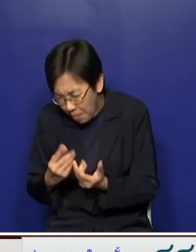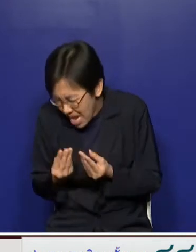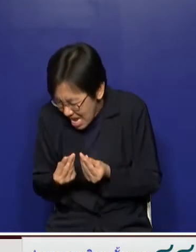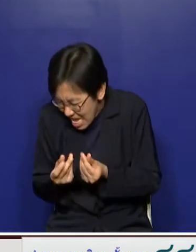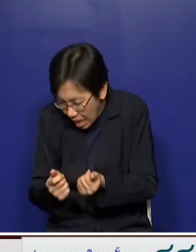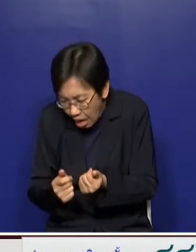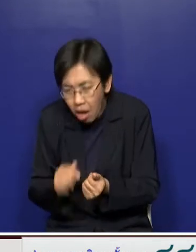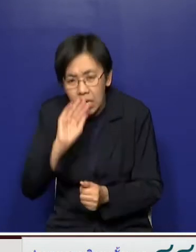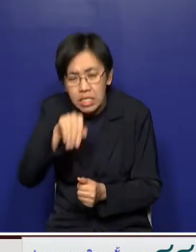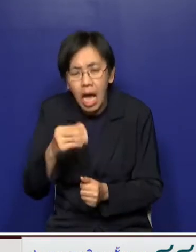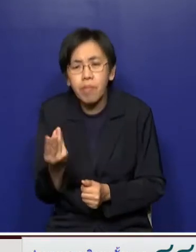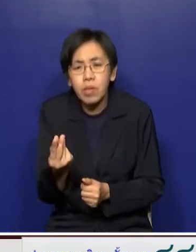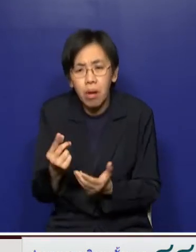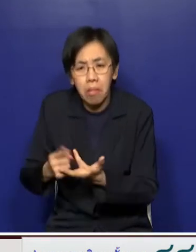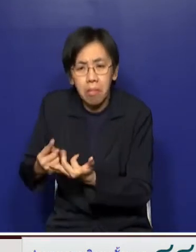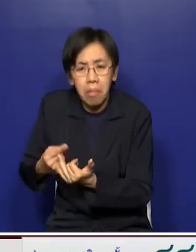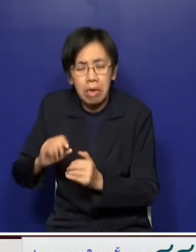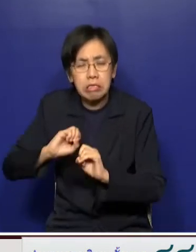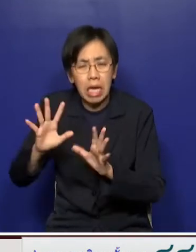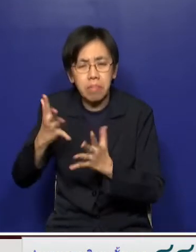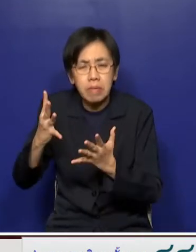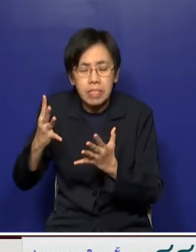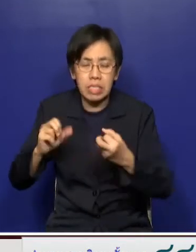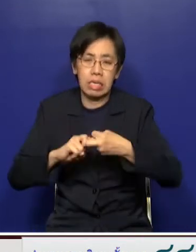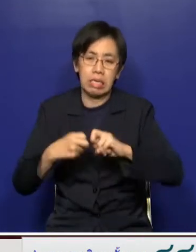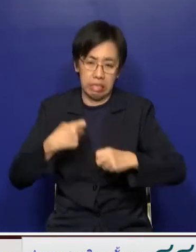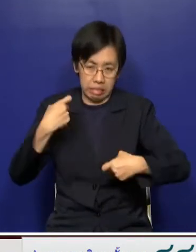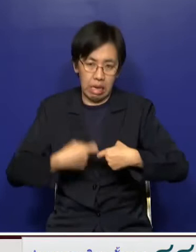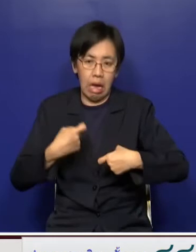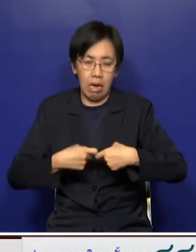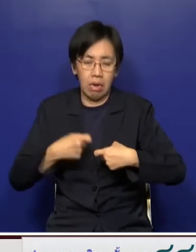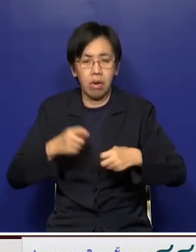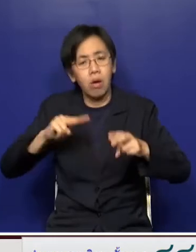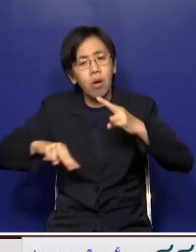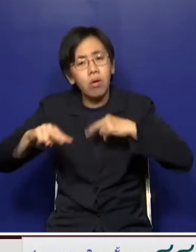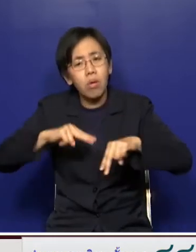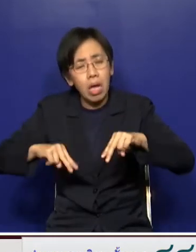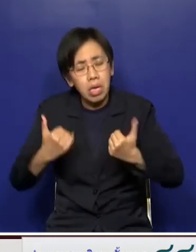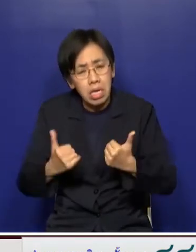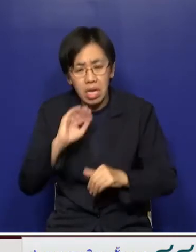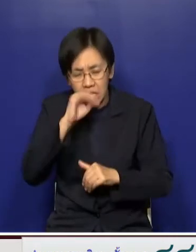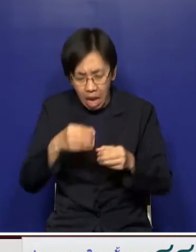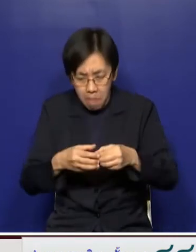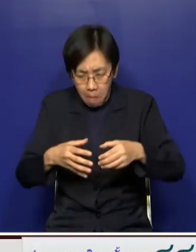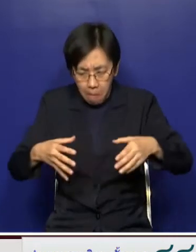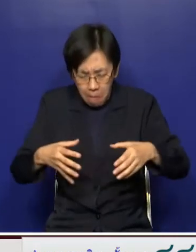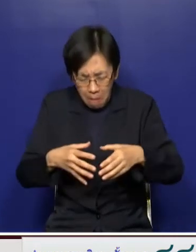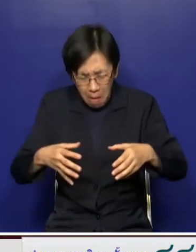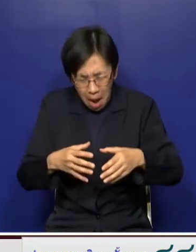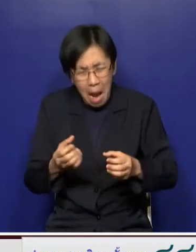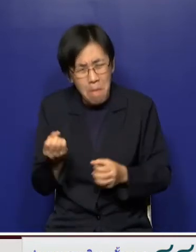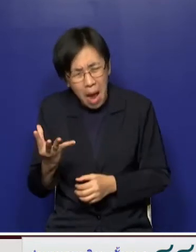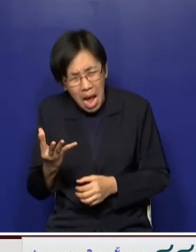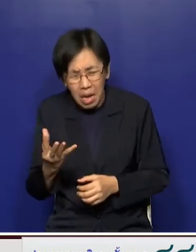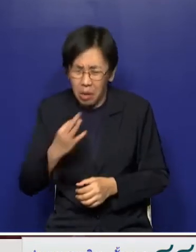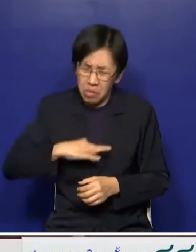นวนอยู่เท่าไหร่แน่ทำให้มันเป็นการยากครับที่เราจะกำหนดหรือเราจะดูแลว่าตอนนี้มันเริ่มเยอะไปแล้วจะเริ่มมีปัญหาช้างที่ออกมาจากพื้นที่